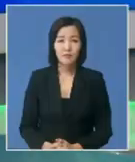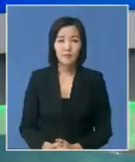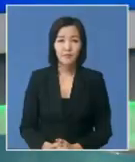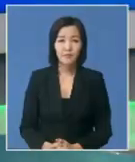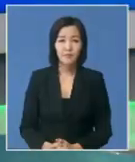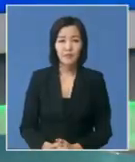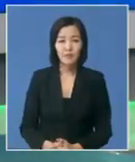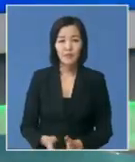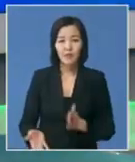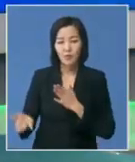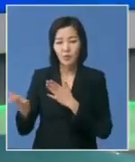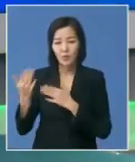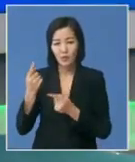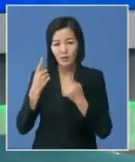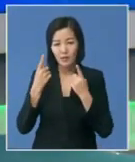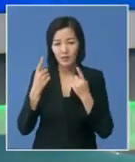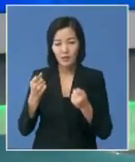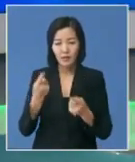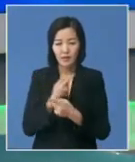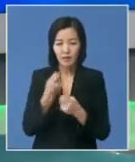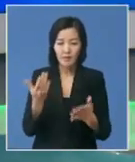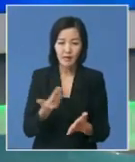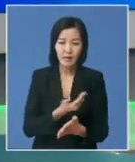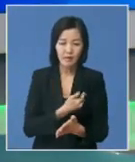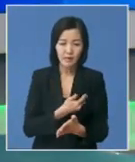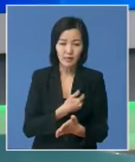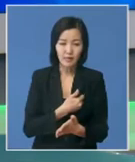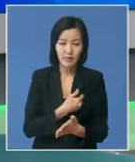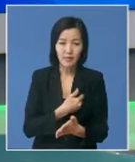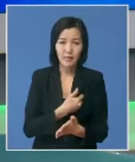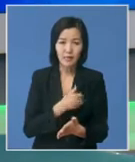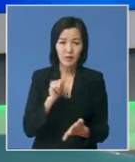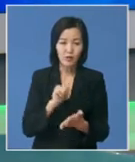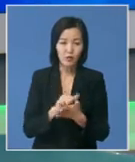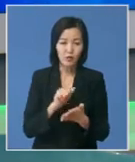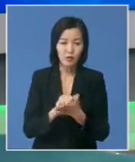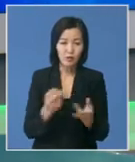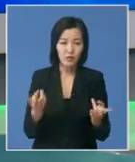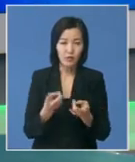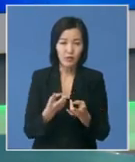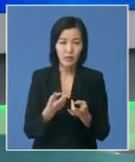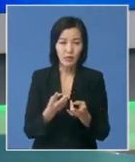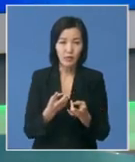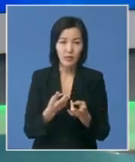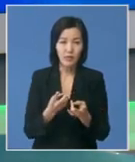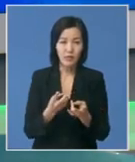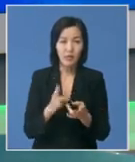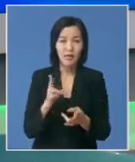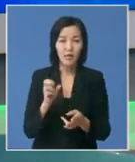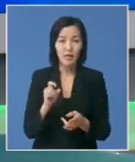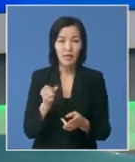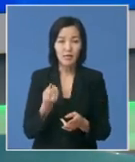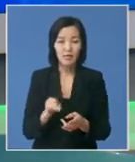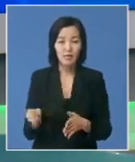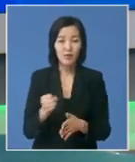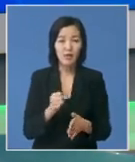Кім өткенге үңіліп, аса қажетті құнды ақпарға ие болғысы келсе, мұрағатқа мұқтаж болар анық. Архив осымен құнды.